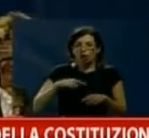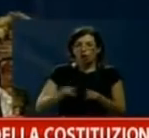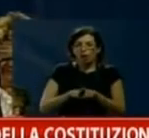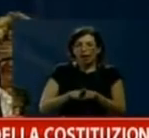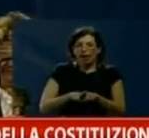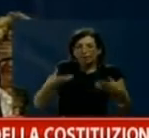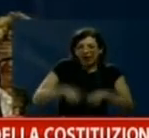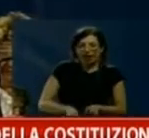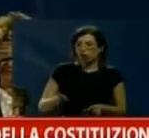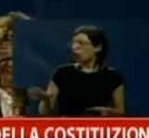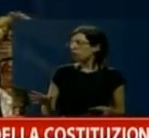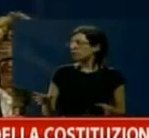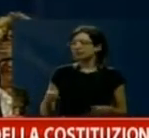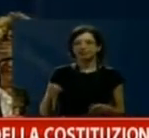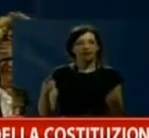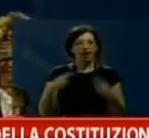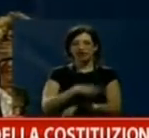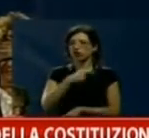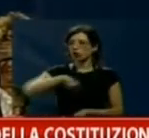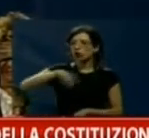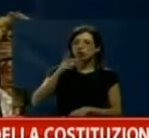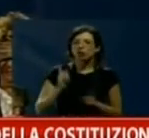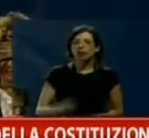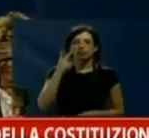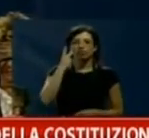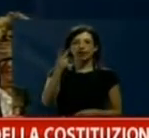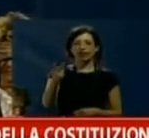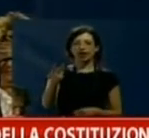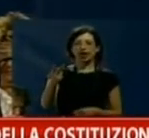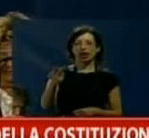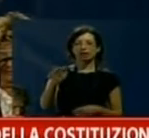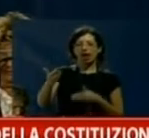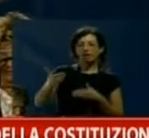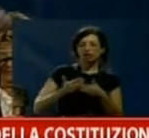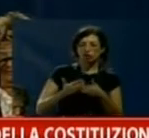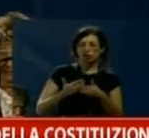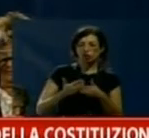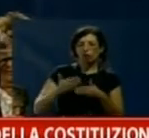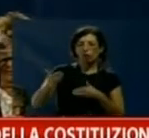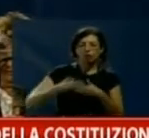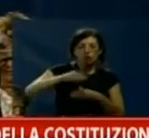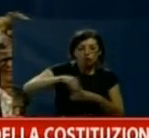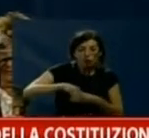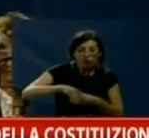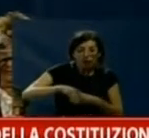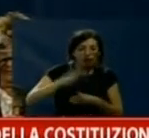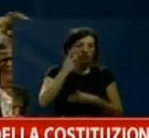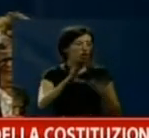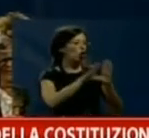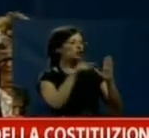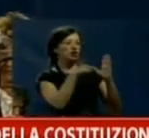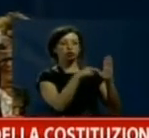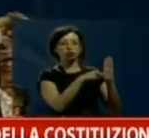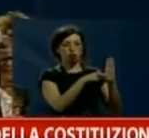vicino per capire qual è la prospettiva, e la prospettiva ce la apre la Costituzione, la vita libera e dignitosa.